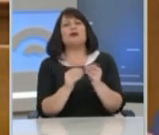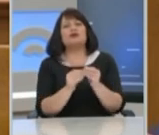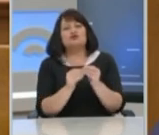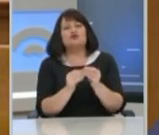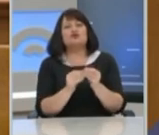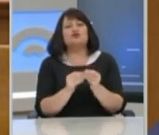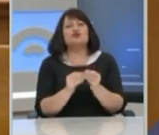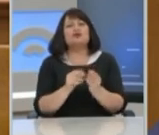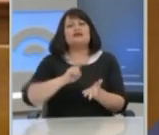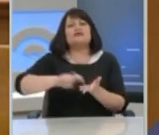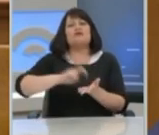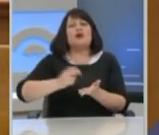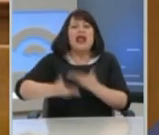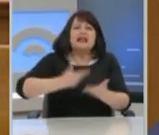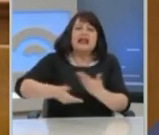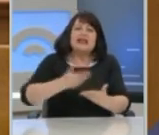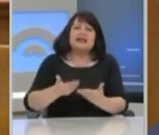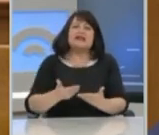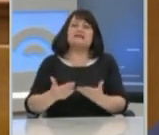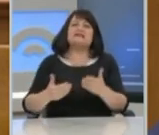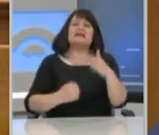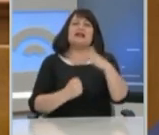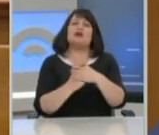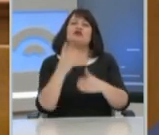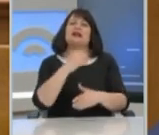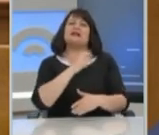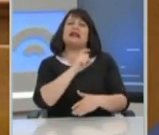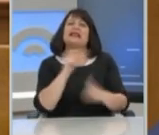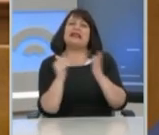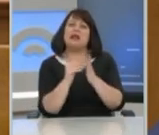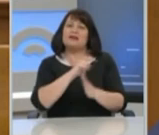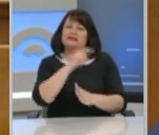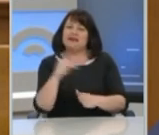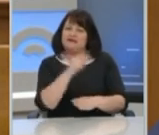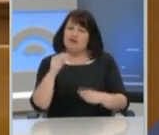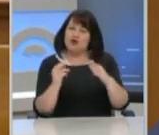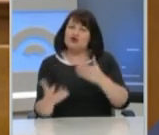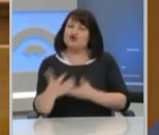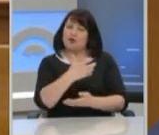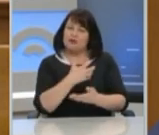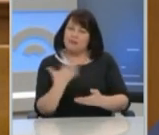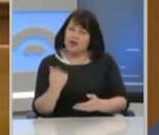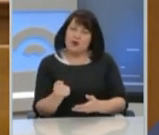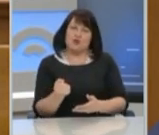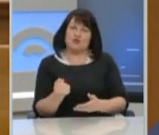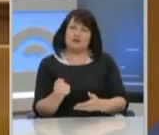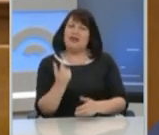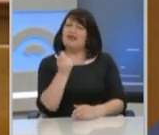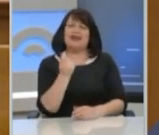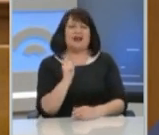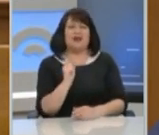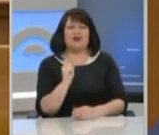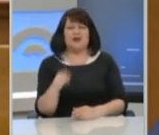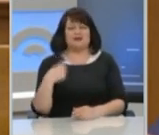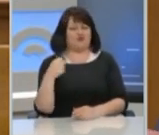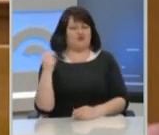φοράς αλληλεγγύης για όσους έχουν εισόδημα μέχρι 30.000 ευρώ. Δεν είναι μικρό πράγμα. Και αρνείστε να τα